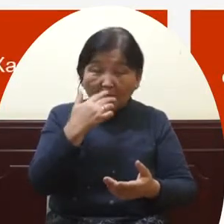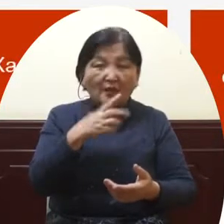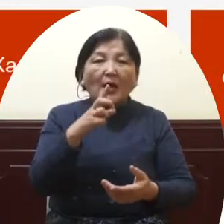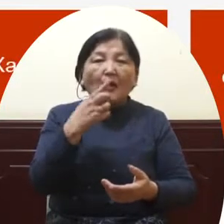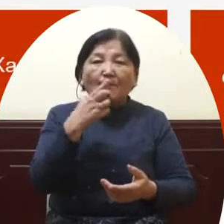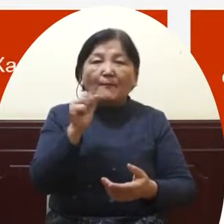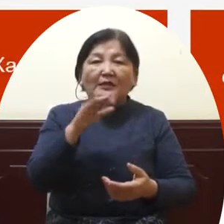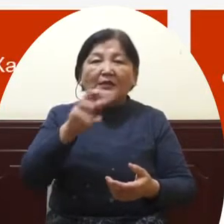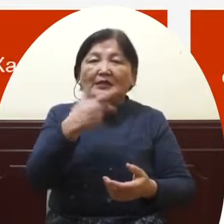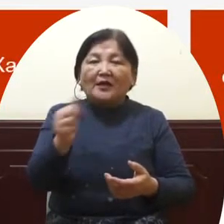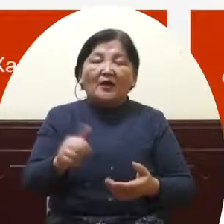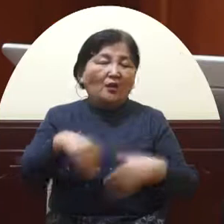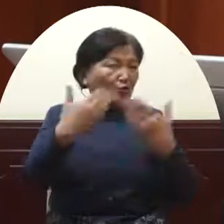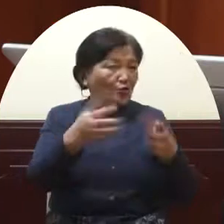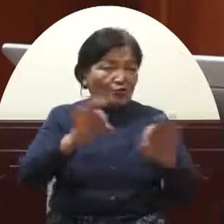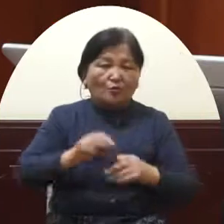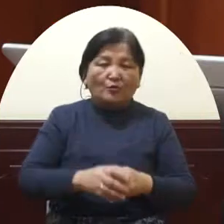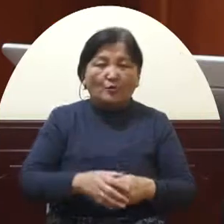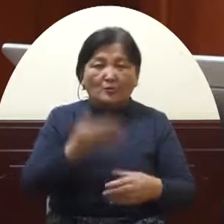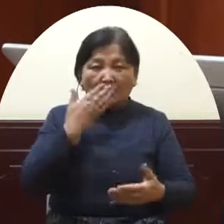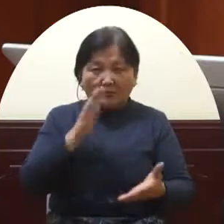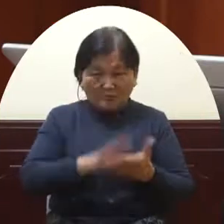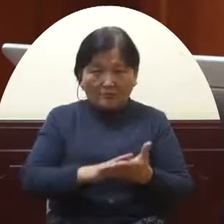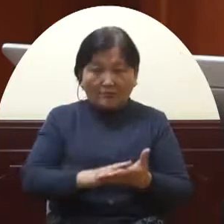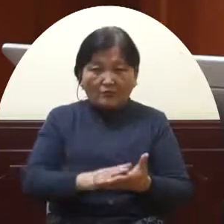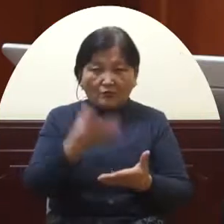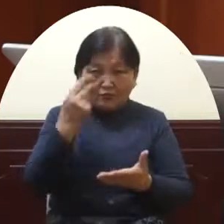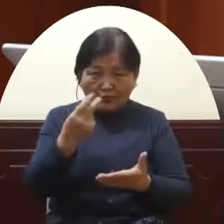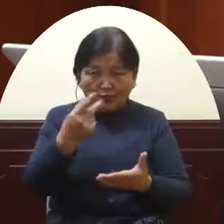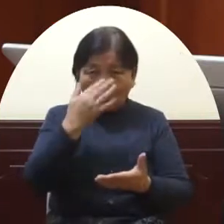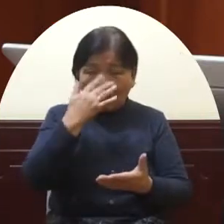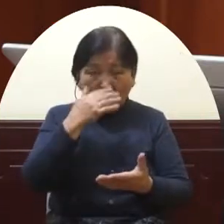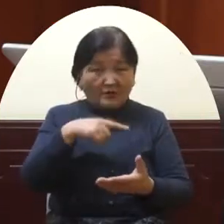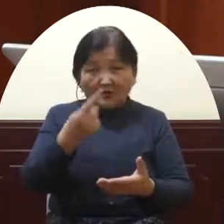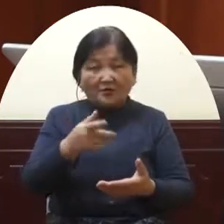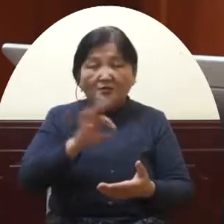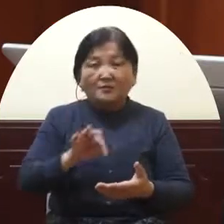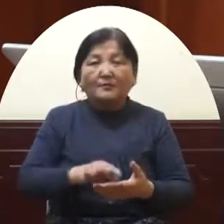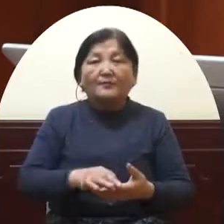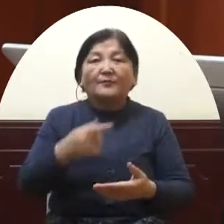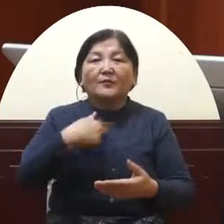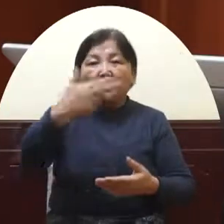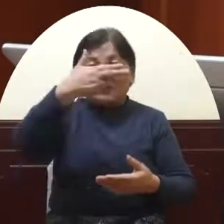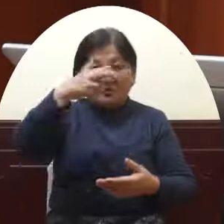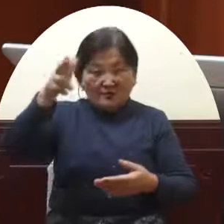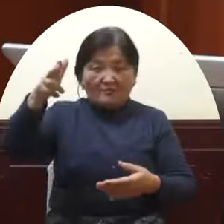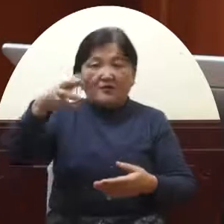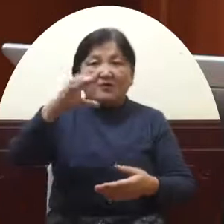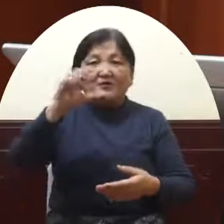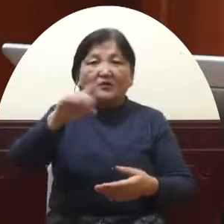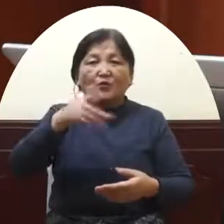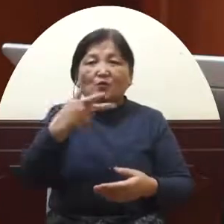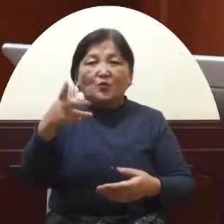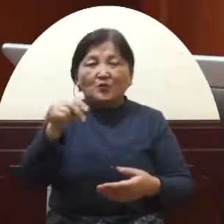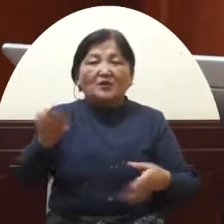тэнд хэвлэл мэдээллийн байгууллагууд өөрийнх нь цагийг эсвэл сувгаа эсвэл юу гэдгийг камера сэтгүүлчинд дандаа